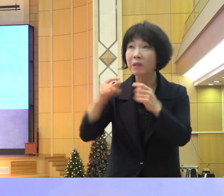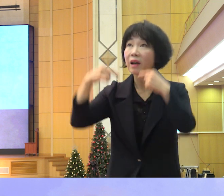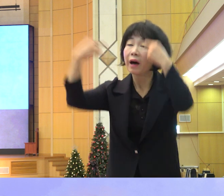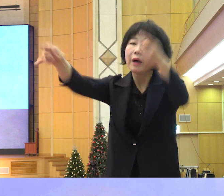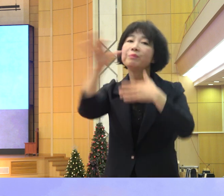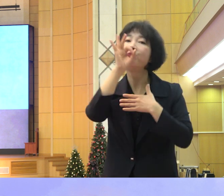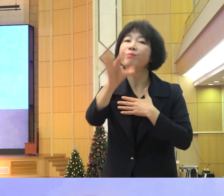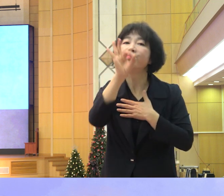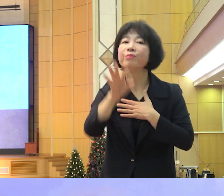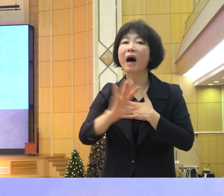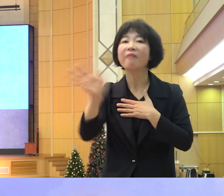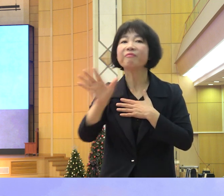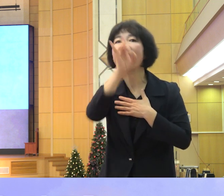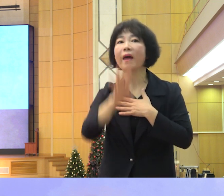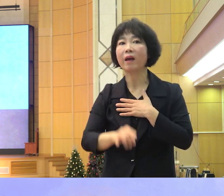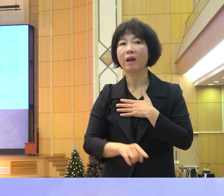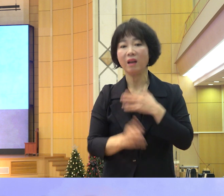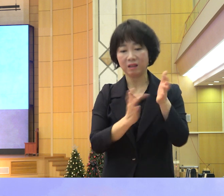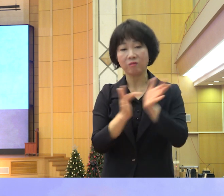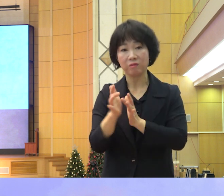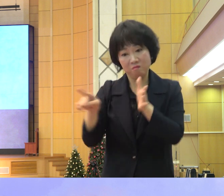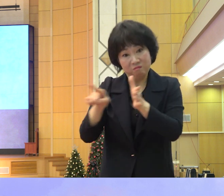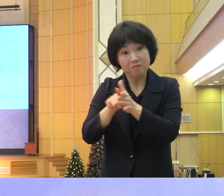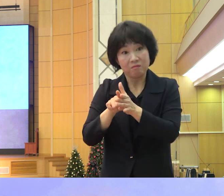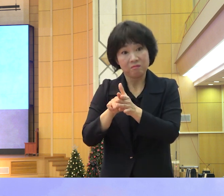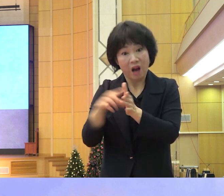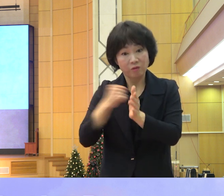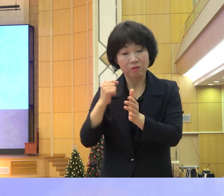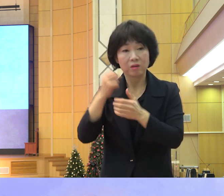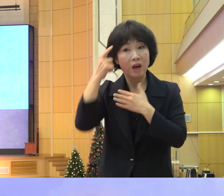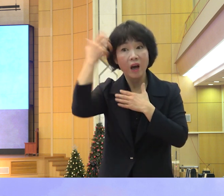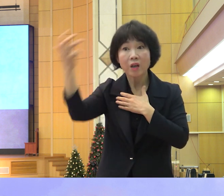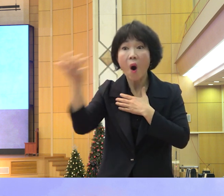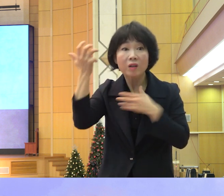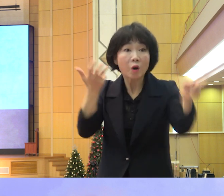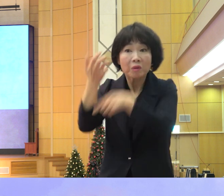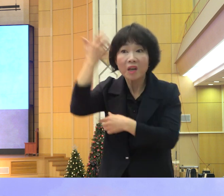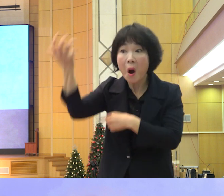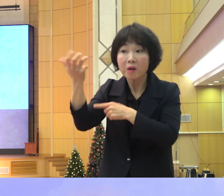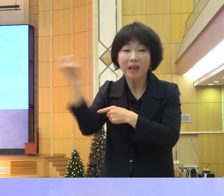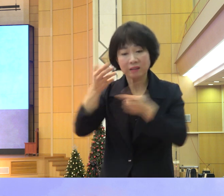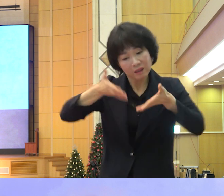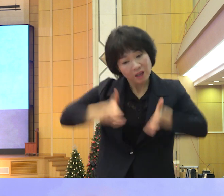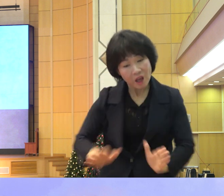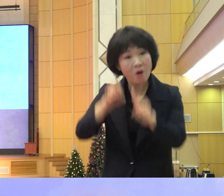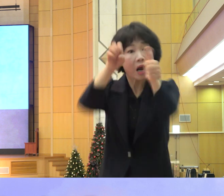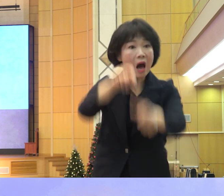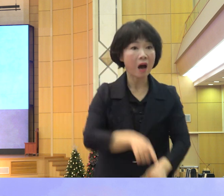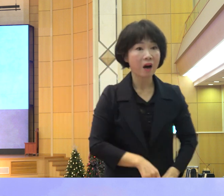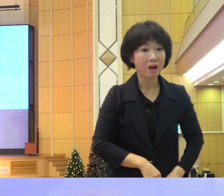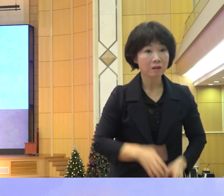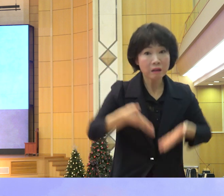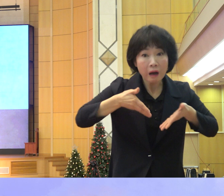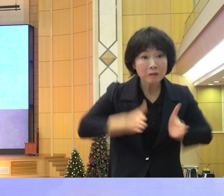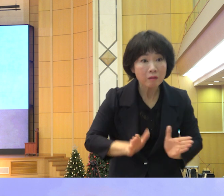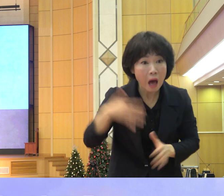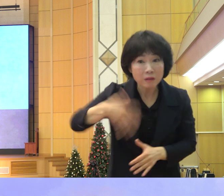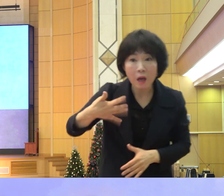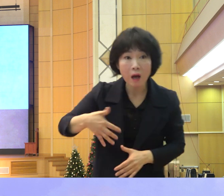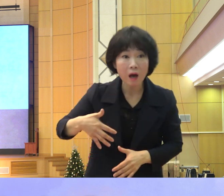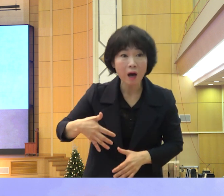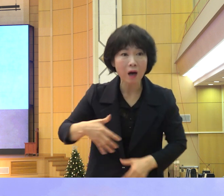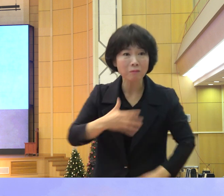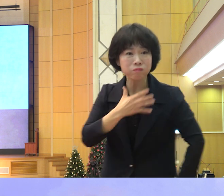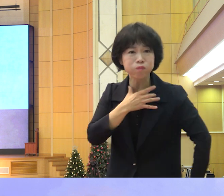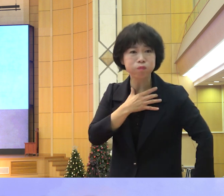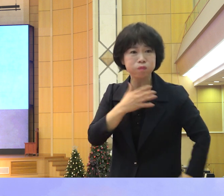없느니라. 예수 믿는 것이, 소위 신앙생활하는 것이 결국에는 인생을 마치면 천국 들어가기 위해서